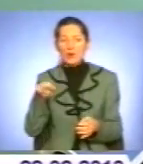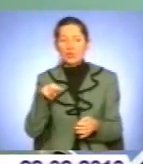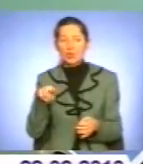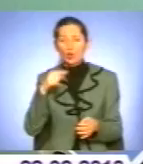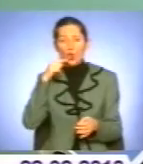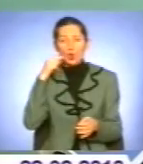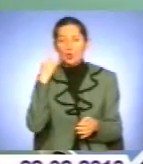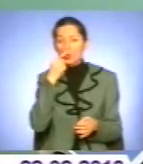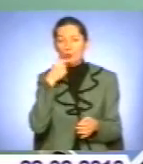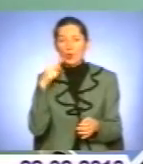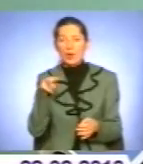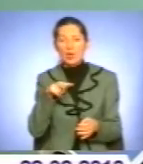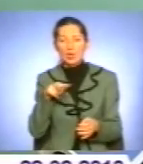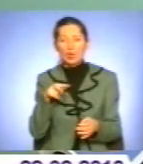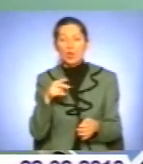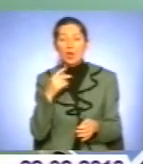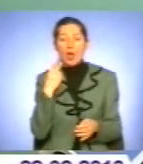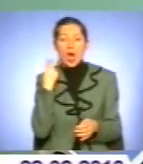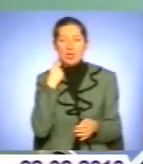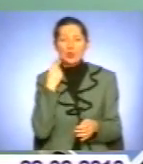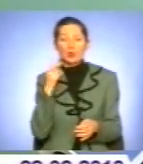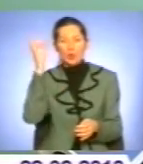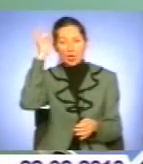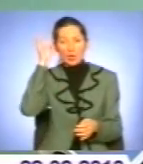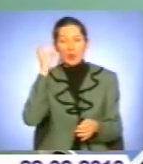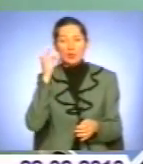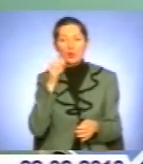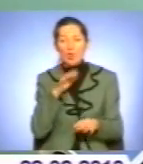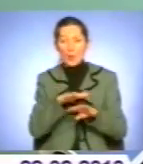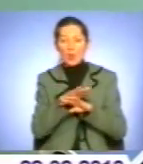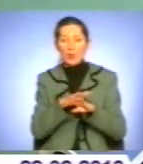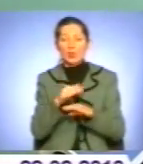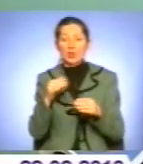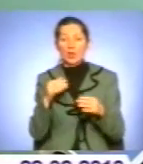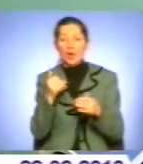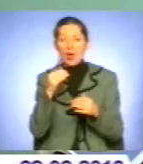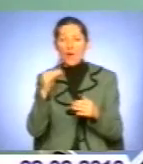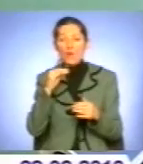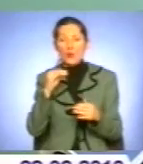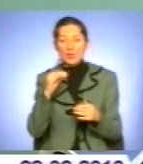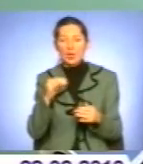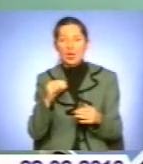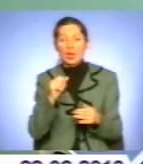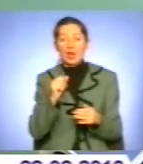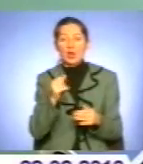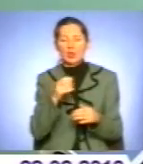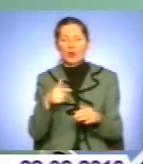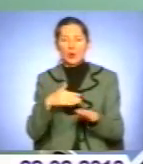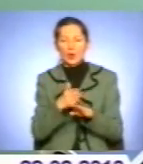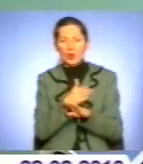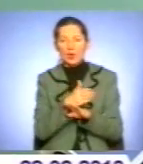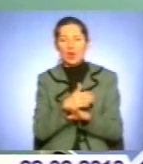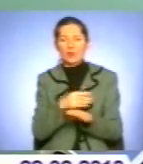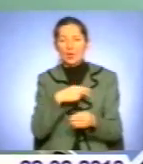мови літератури, англійської, німецької, французької мов, математики, фізики, астрономії, хімії, географії, правознавства, інформатики,